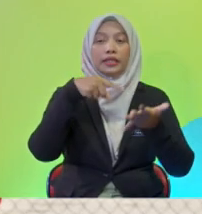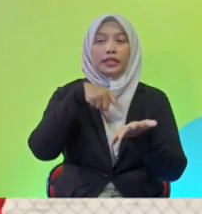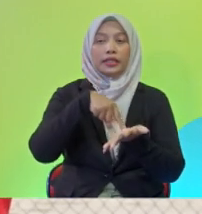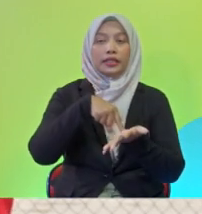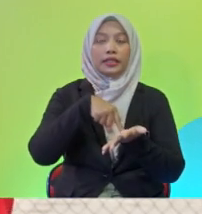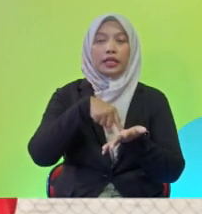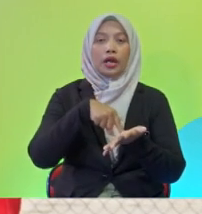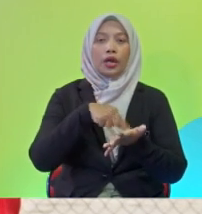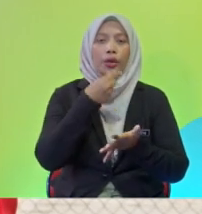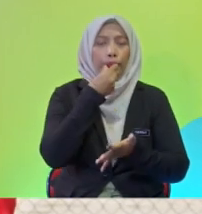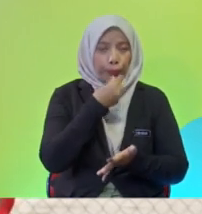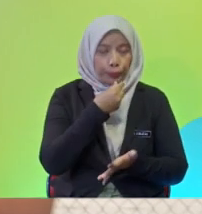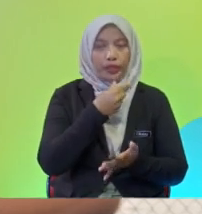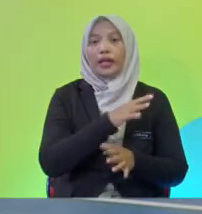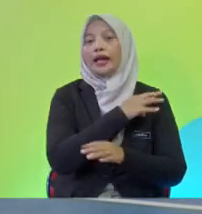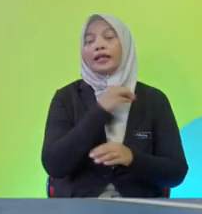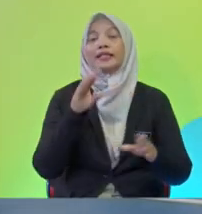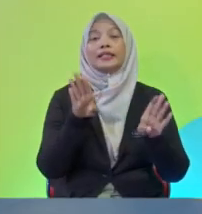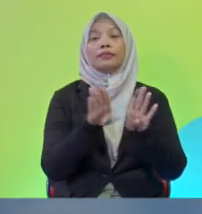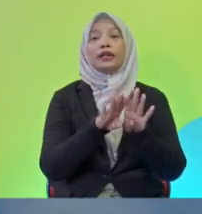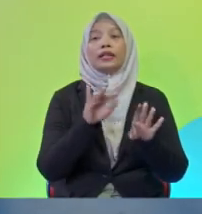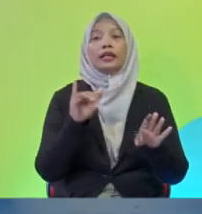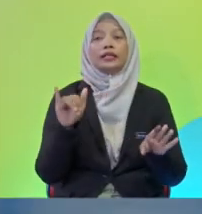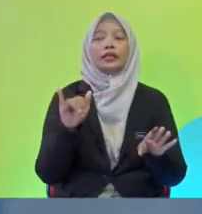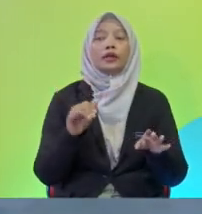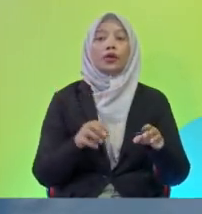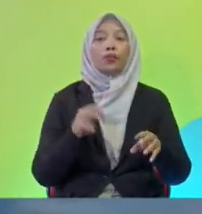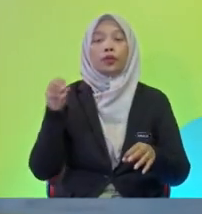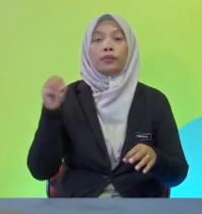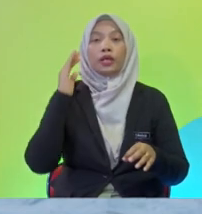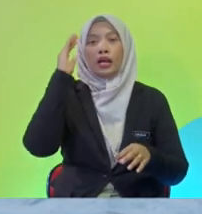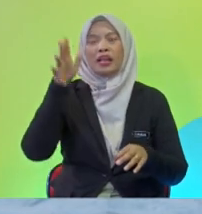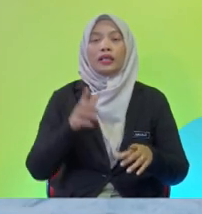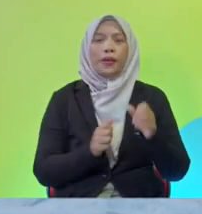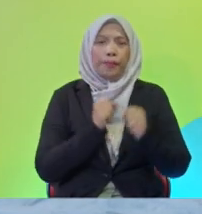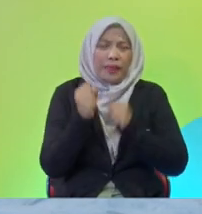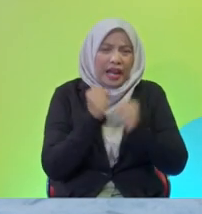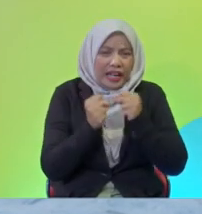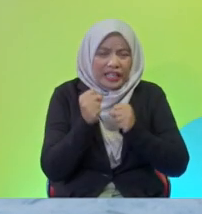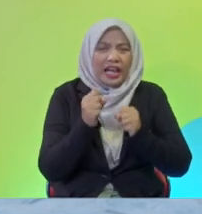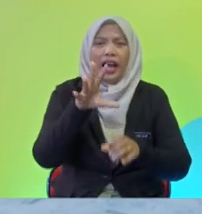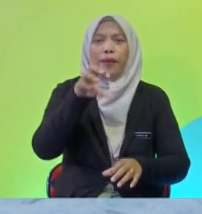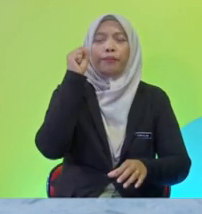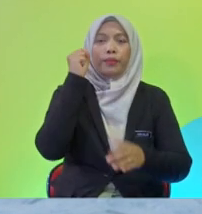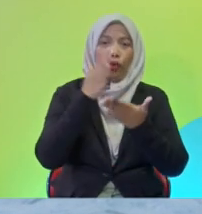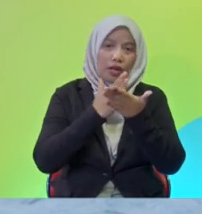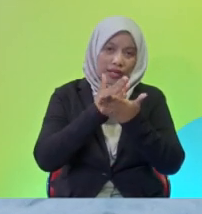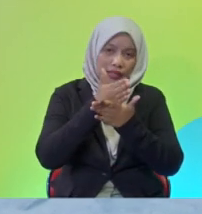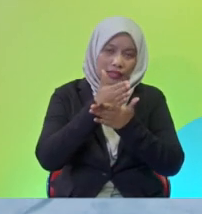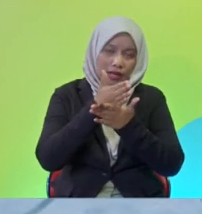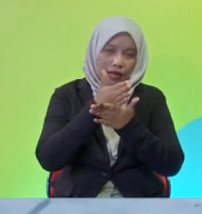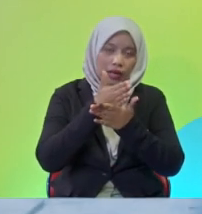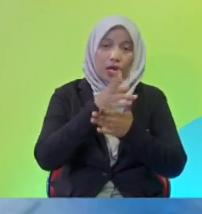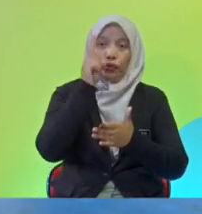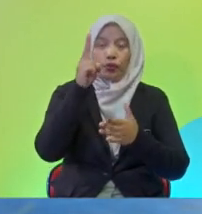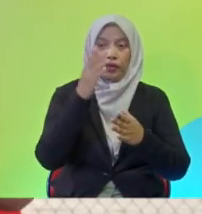ini, okey, whistle dan sebagainya, murid-murid akan berlari mengambil bola yang di tengah itu. Okey, bola itu kita susun